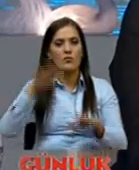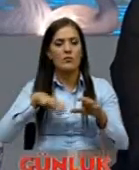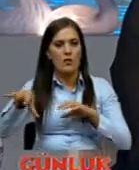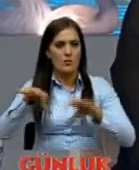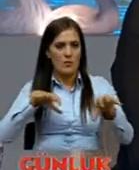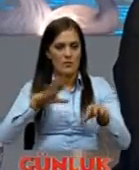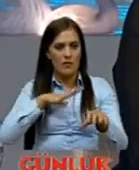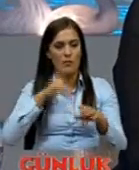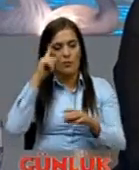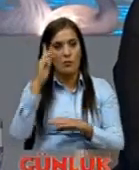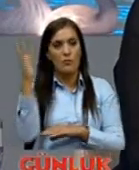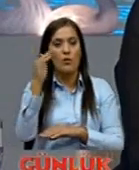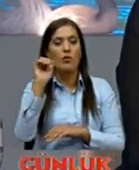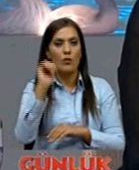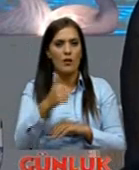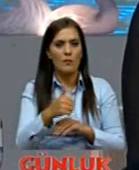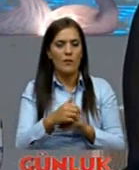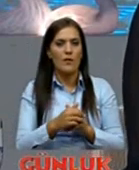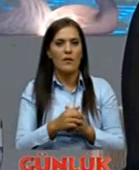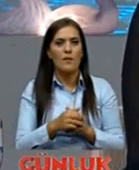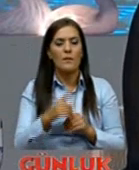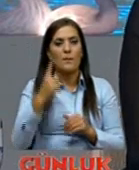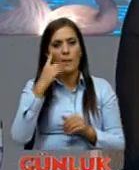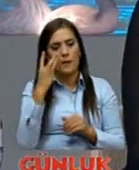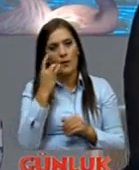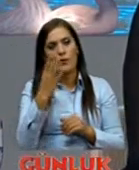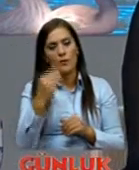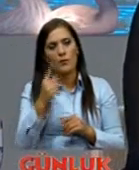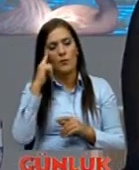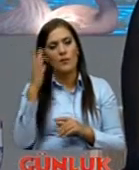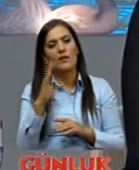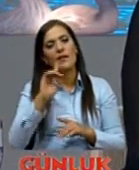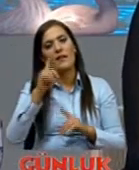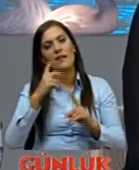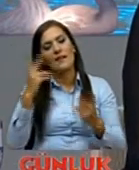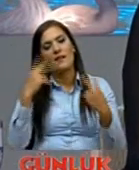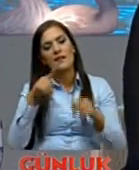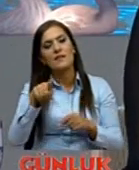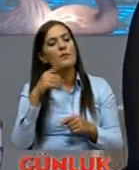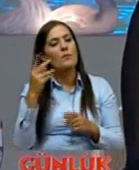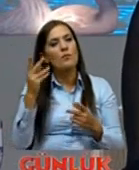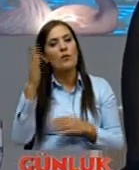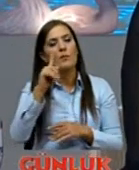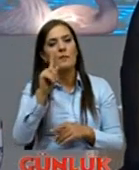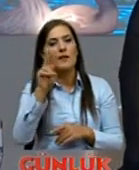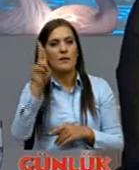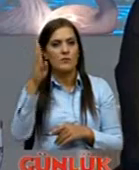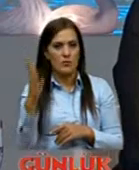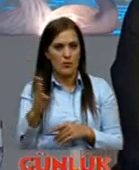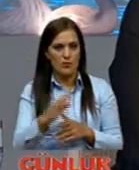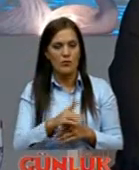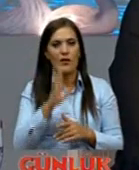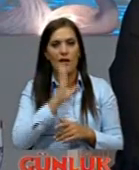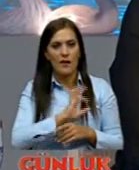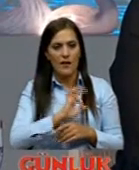var. Boy önemli. Yani tercih olarak, sebebi. Tabii ki tercih sebebi diyebiliriz. Senin boyun kaçtı? 1.74.